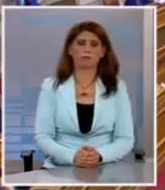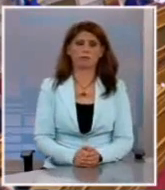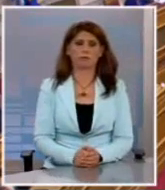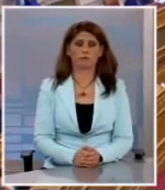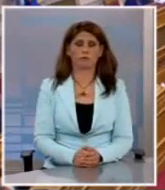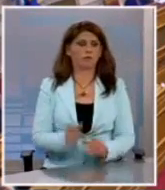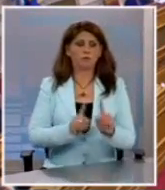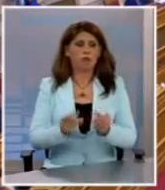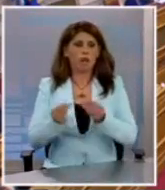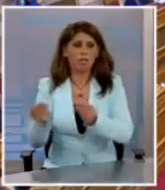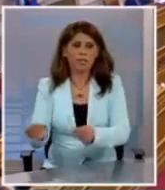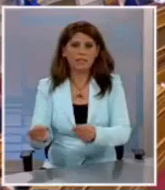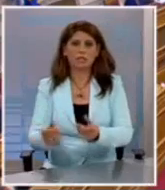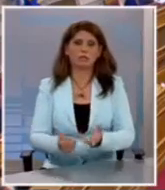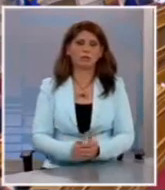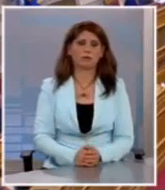Ποιες αναθέσεις.